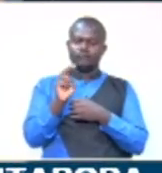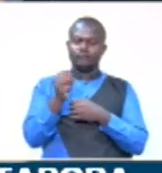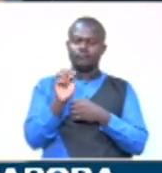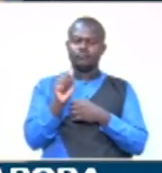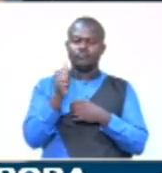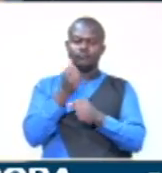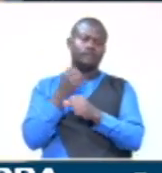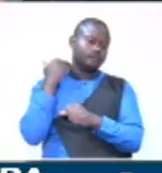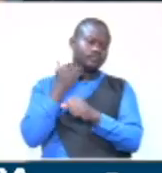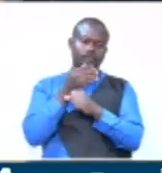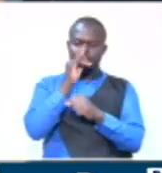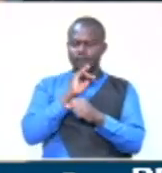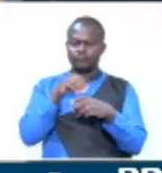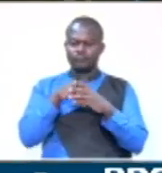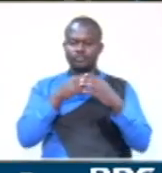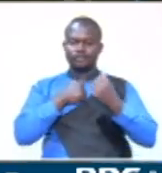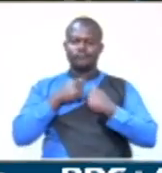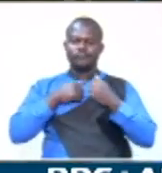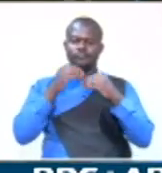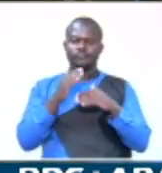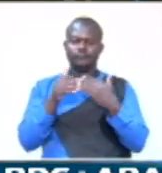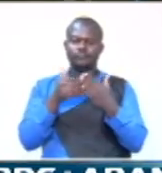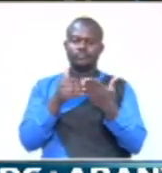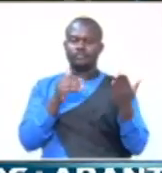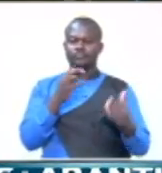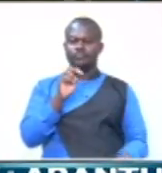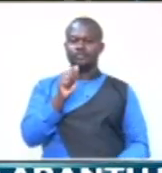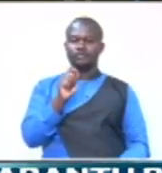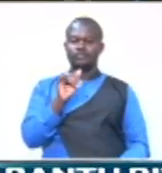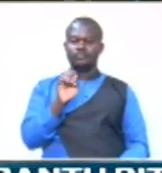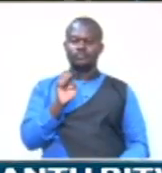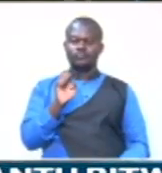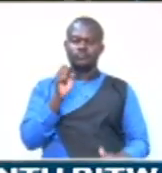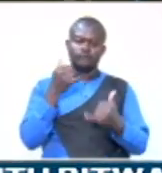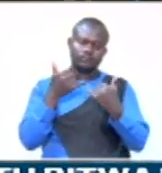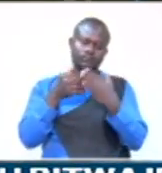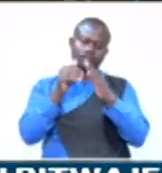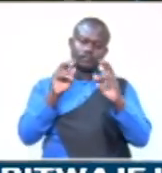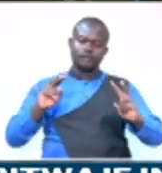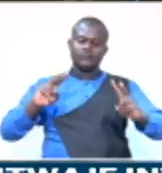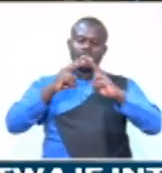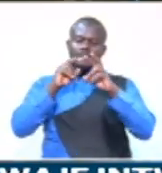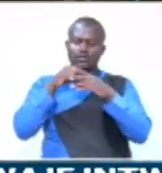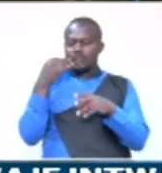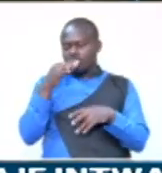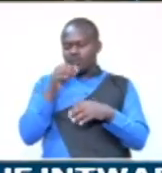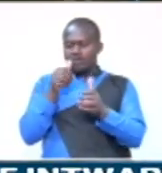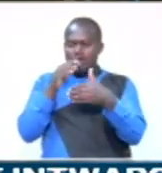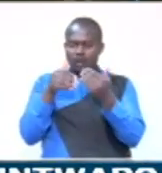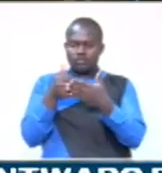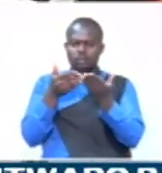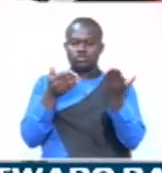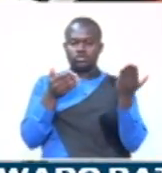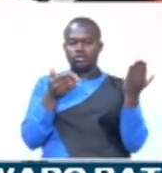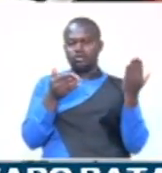muri Jenoside yakorewe Abatutsi mu Rwanda. Mugenzi wacu Gracien Hakorimana kuri ubu ari I Paris mu Bufaransa aho yagiye akurikirana uru